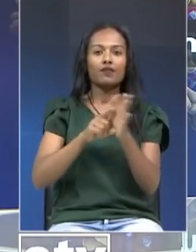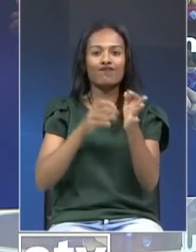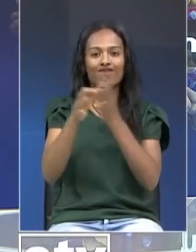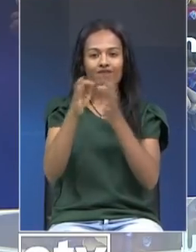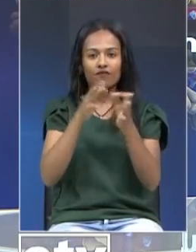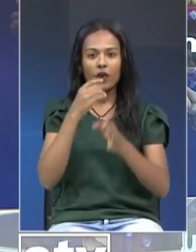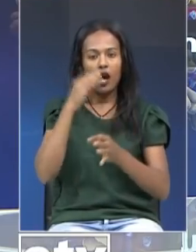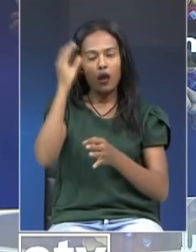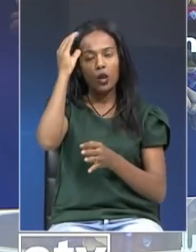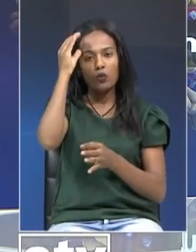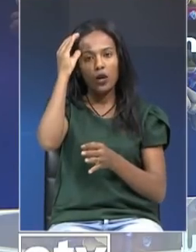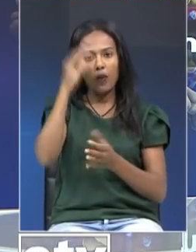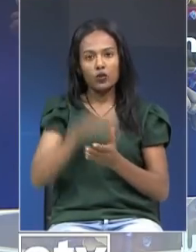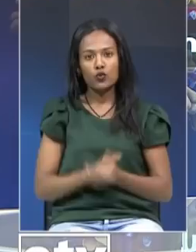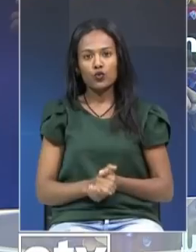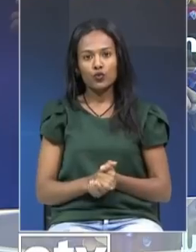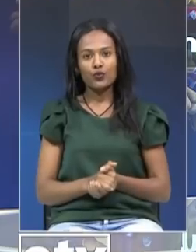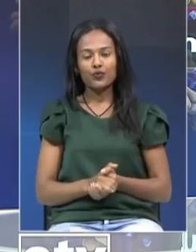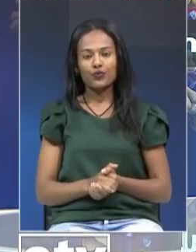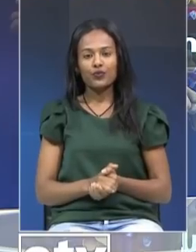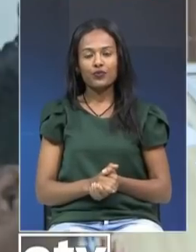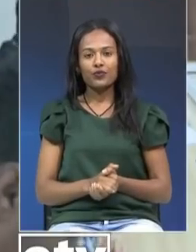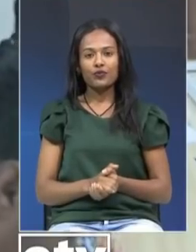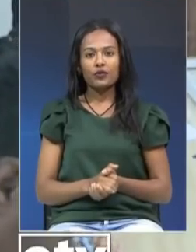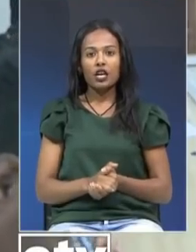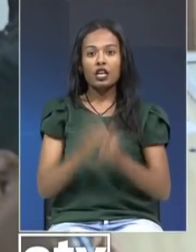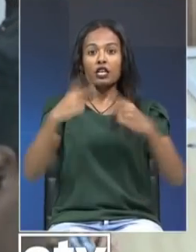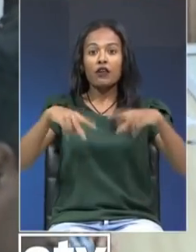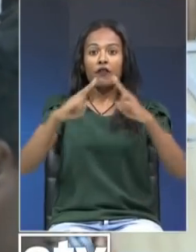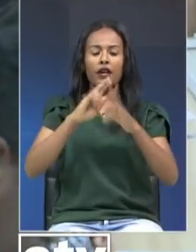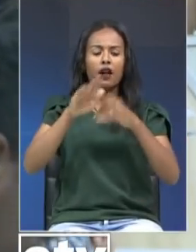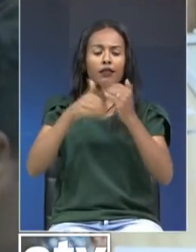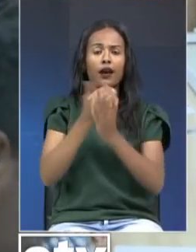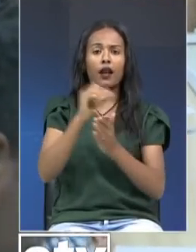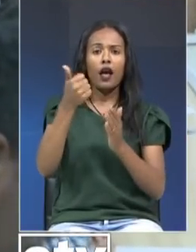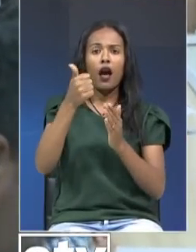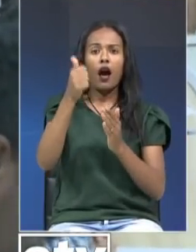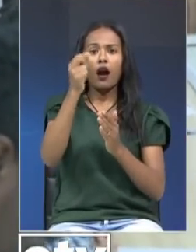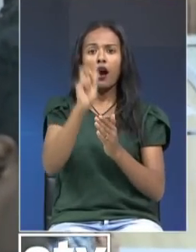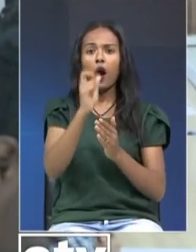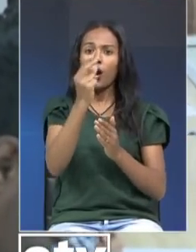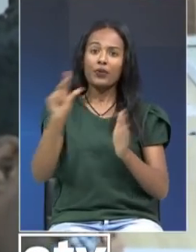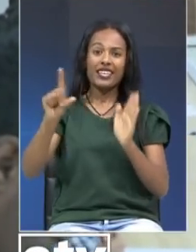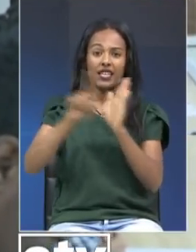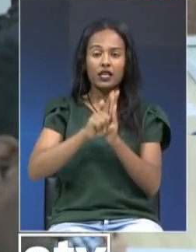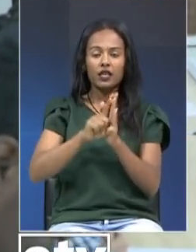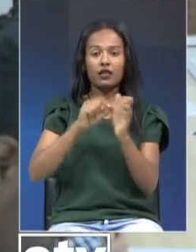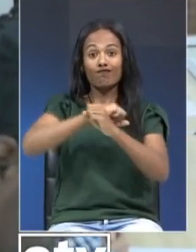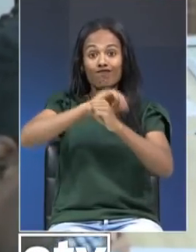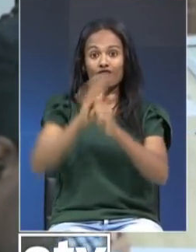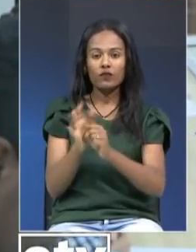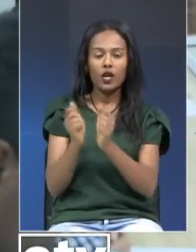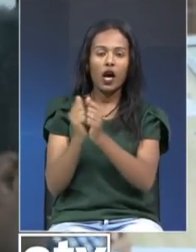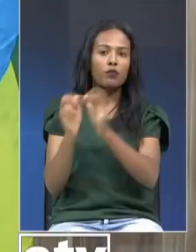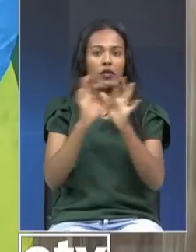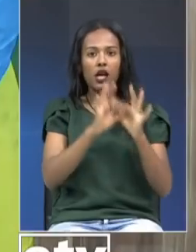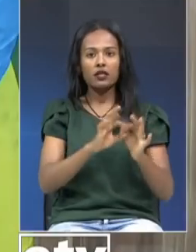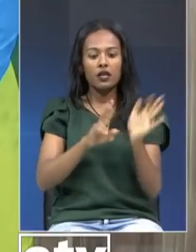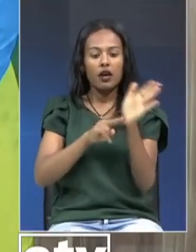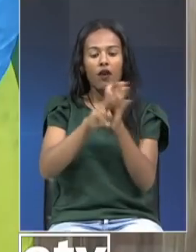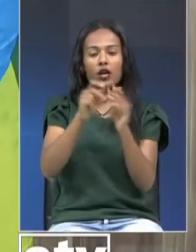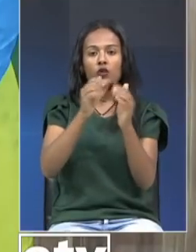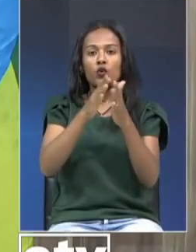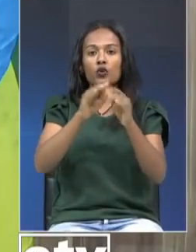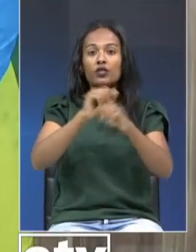ሀብታሙ ደባሱ ተከታዩን አጠናቅሯል። የፌደራል ጠቅላይ አቃቢ ህግ ከኮሮና ቫይረስ ጋር በተያያዘ ከቫይረሱ